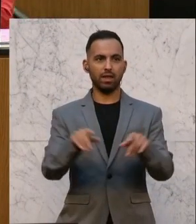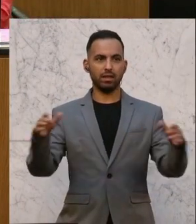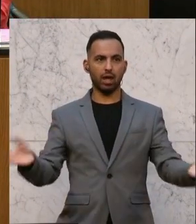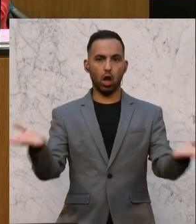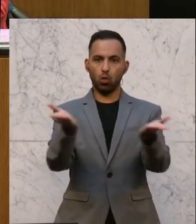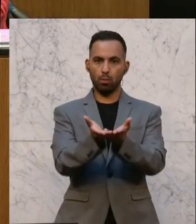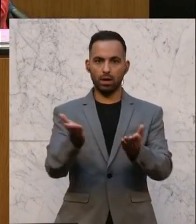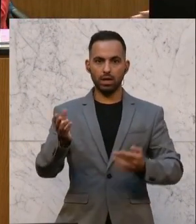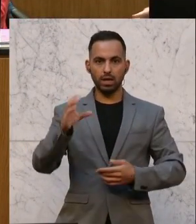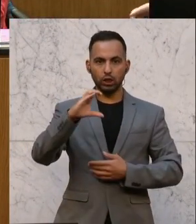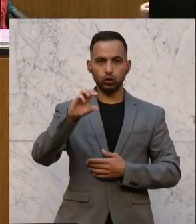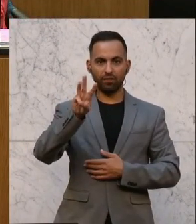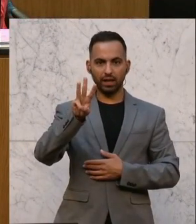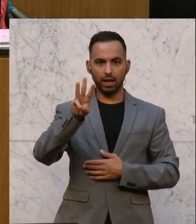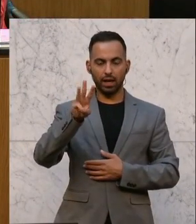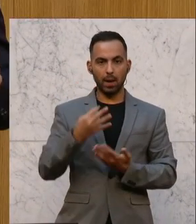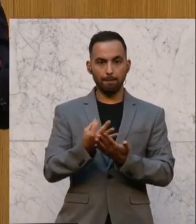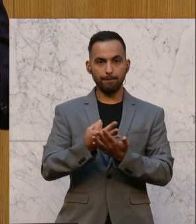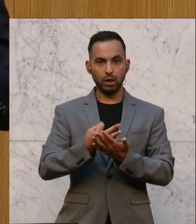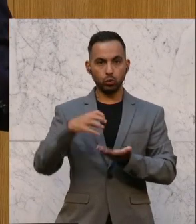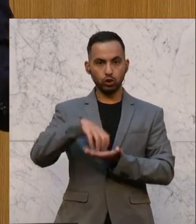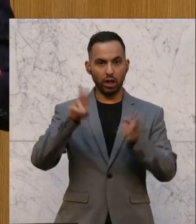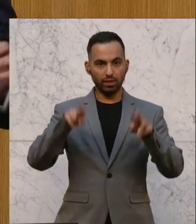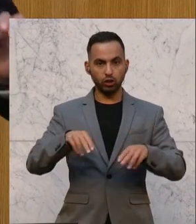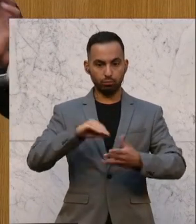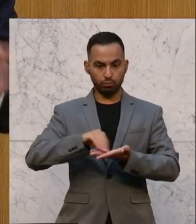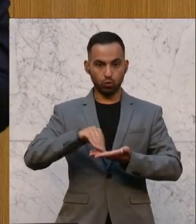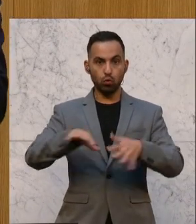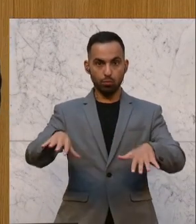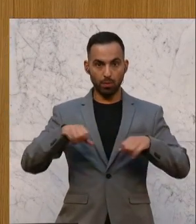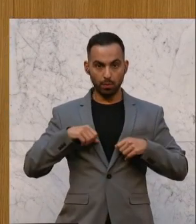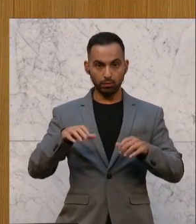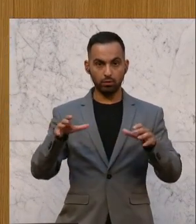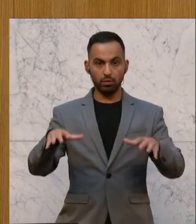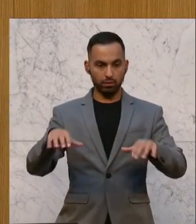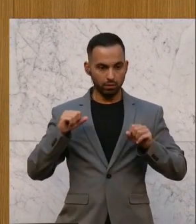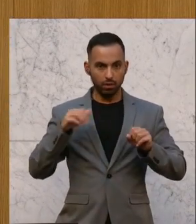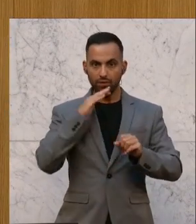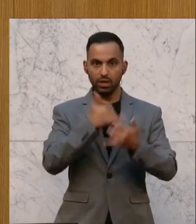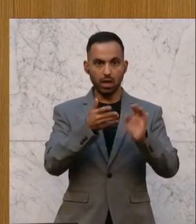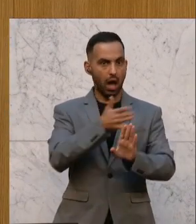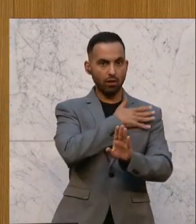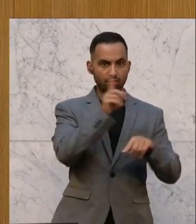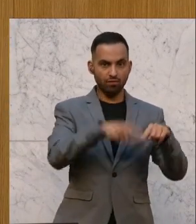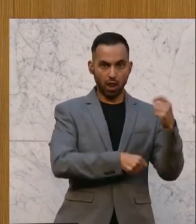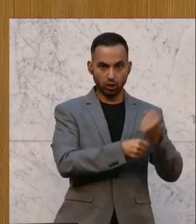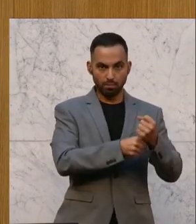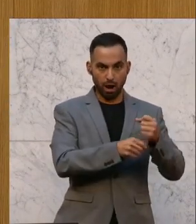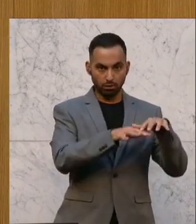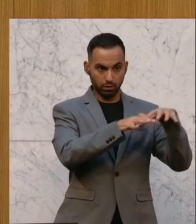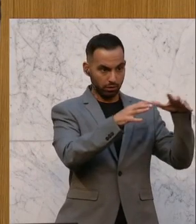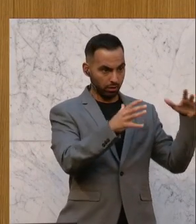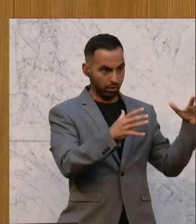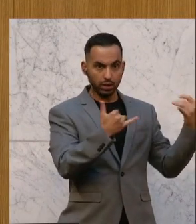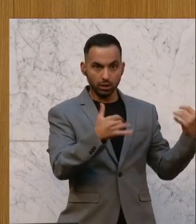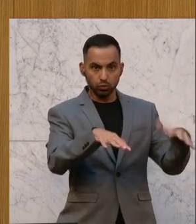gegenüberzustellen Christoph Wiederkehr. Ja, der ein Stadtratsbüro übernommen hat, wo viele Jahre lang nicht das Richtige gemacht worden ist. Es ist richtig. Sie trauen